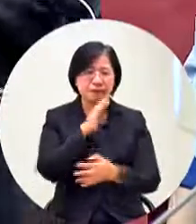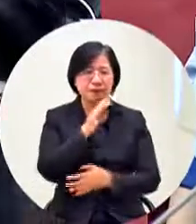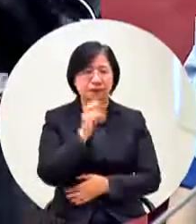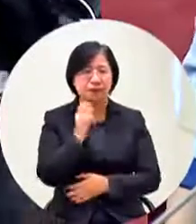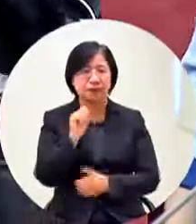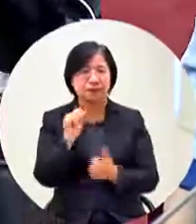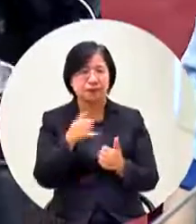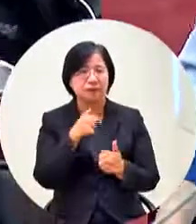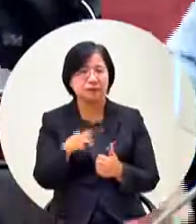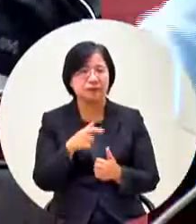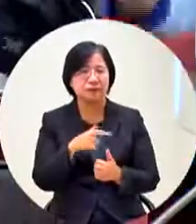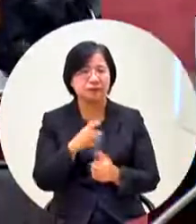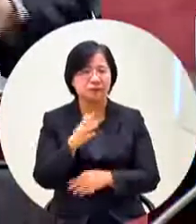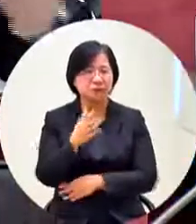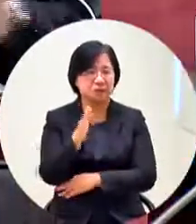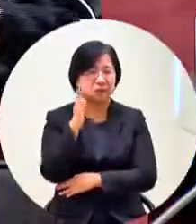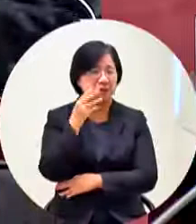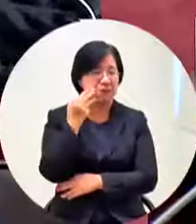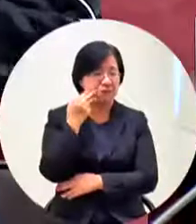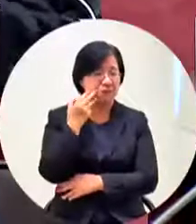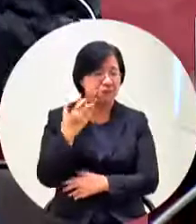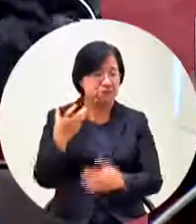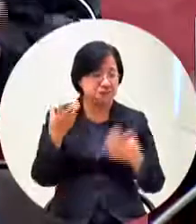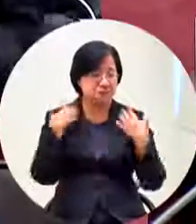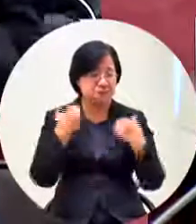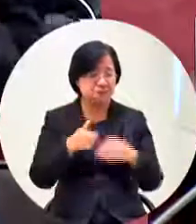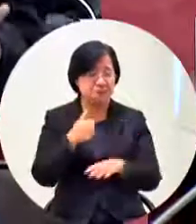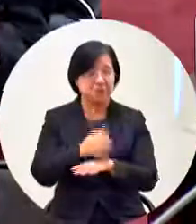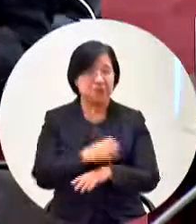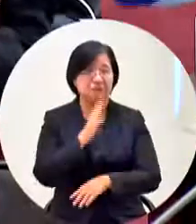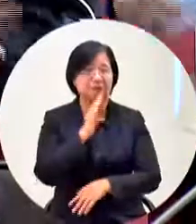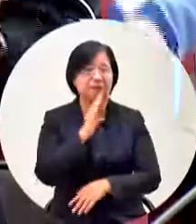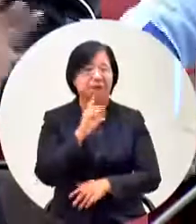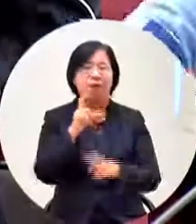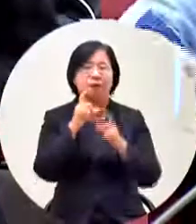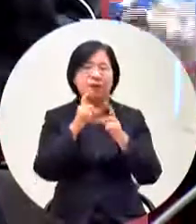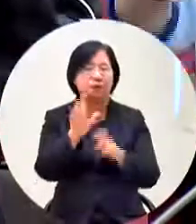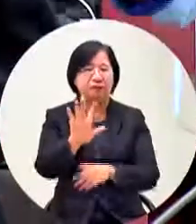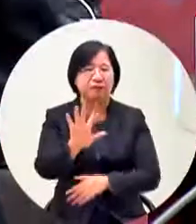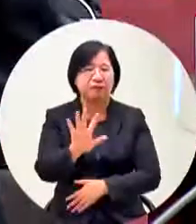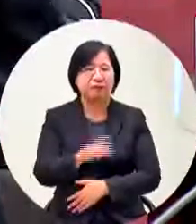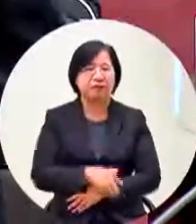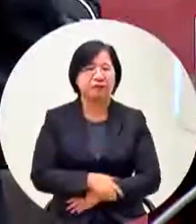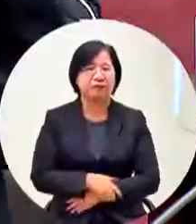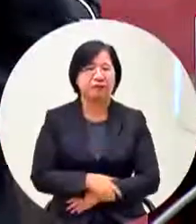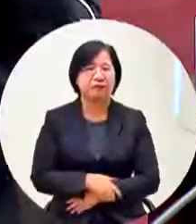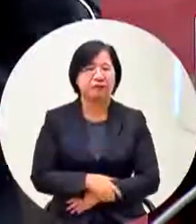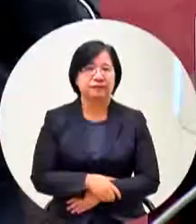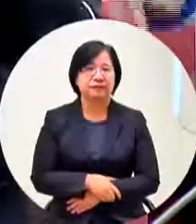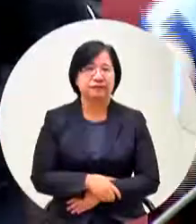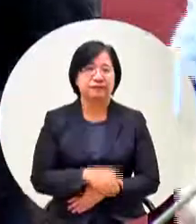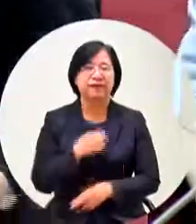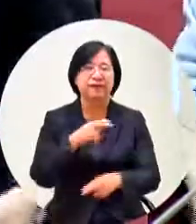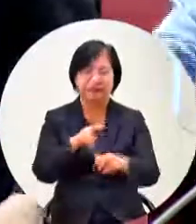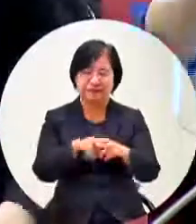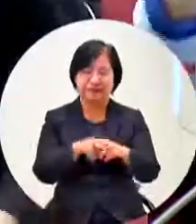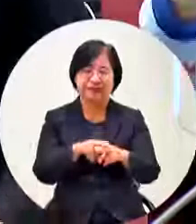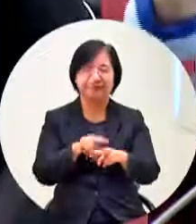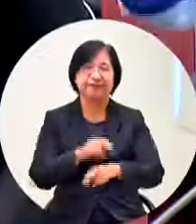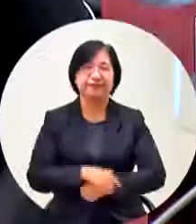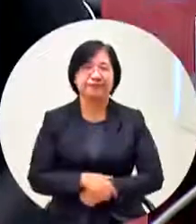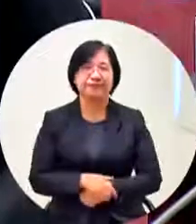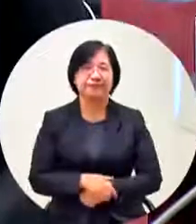不不，那个议员， 没关系，那个我没有请你回答，你 以前都是 你请坐， 副局长都是副局长带过的。 来，那我然后